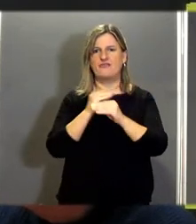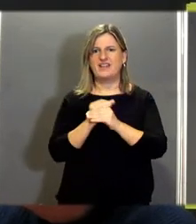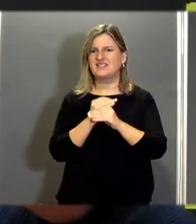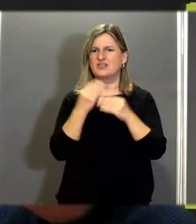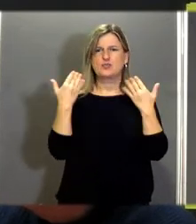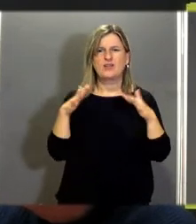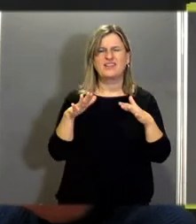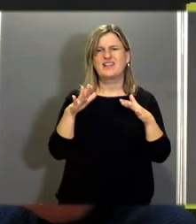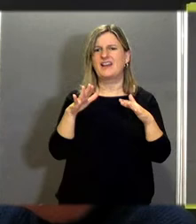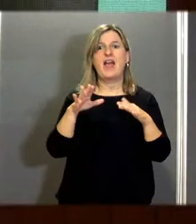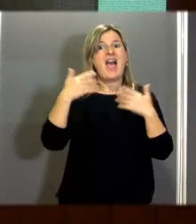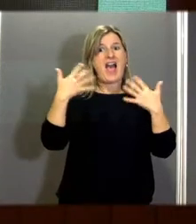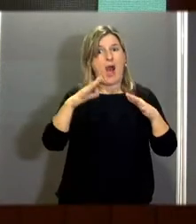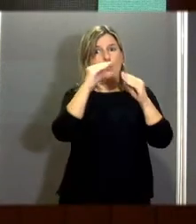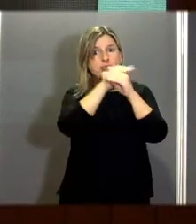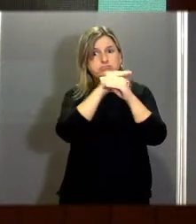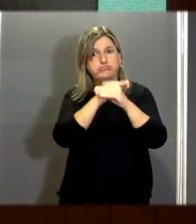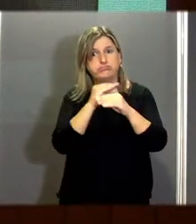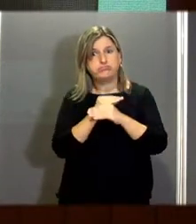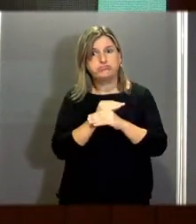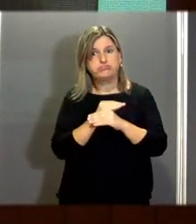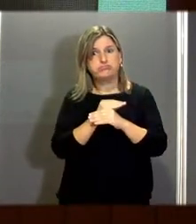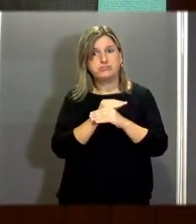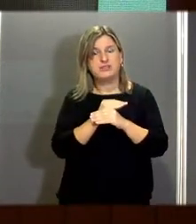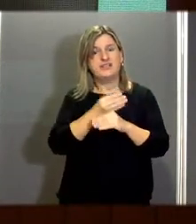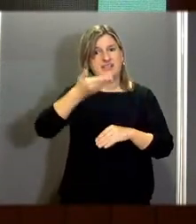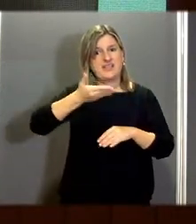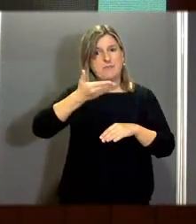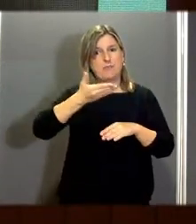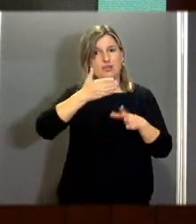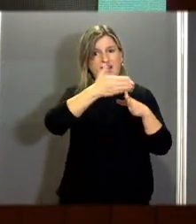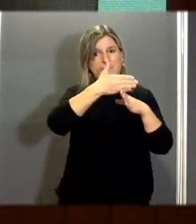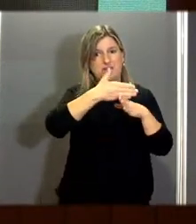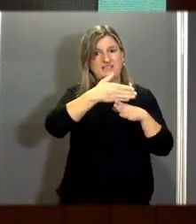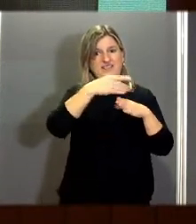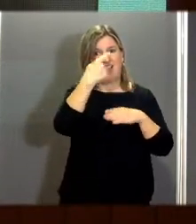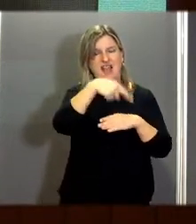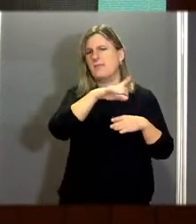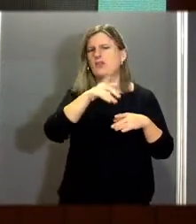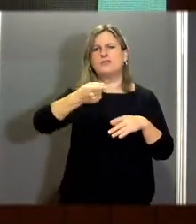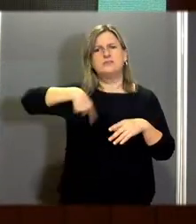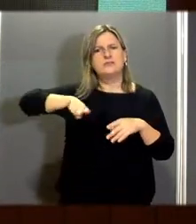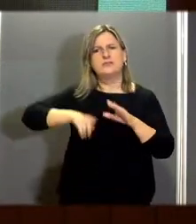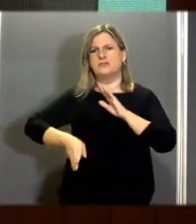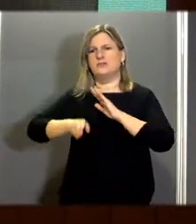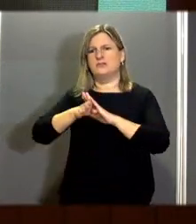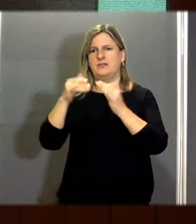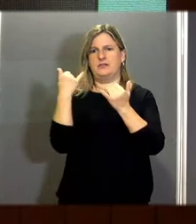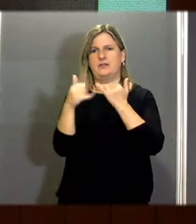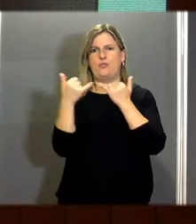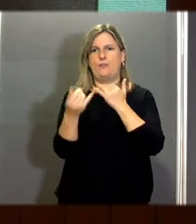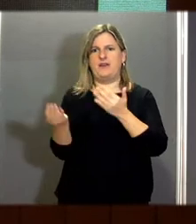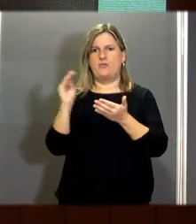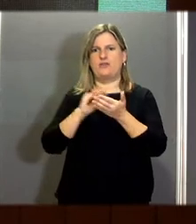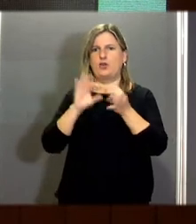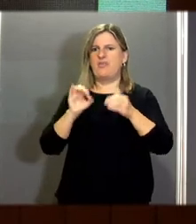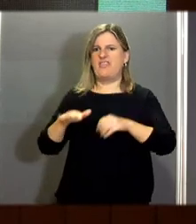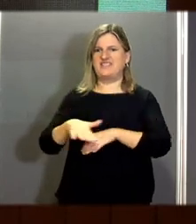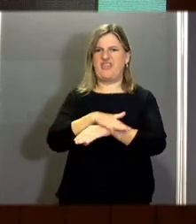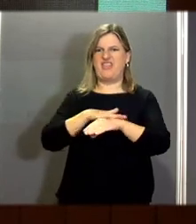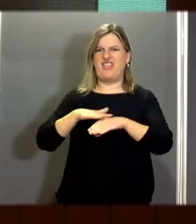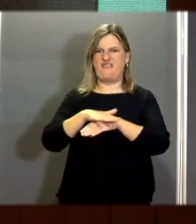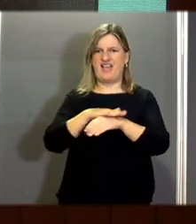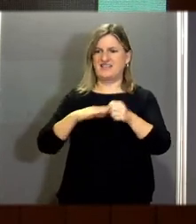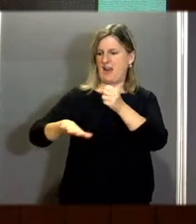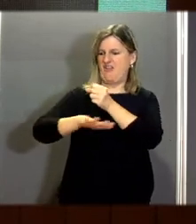sigui, tot i ser importants els partits, i comencem a construir, a reconstruir de nou des de baix, comencem a